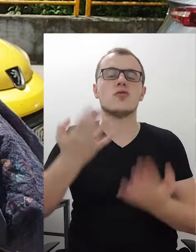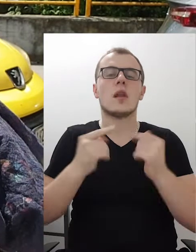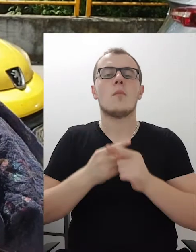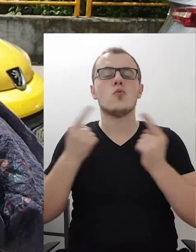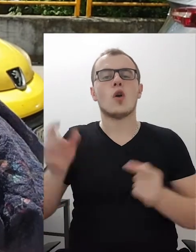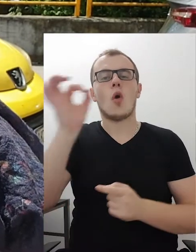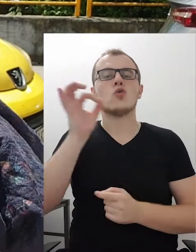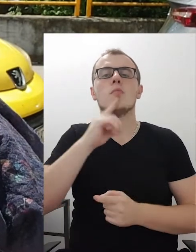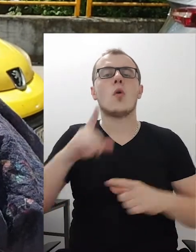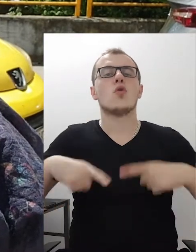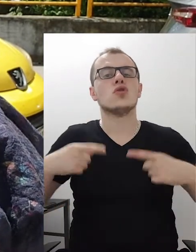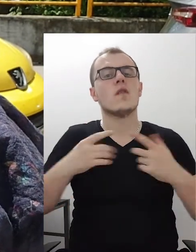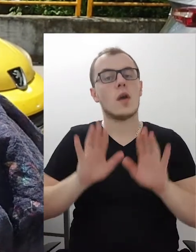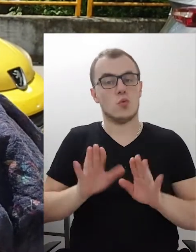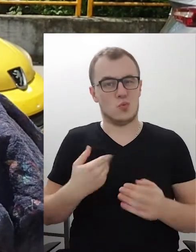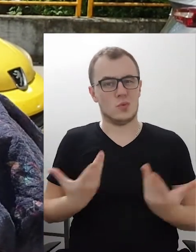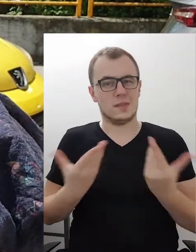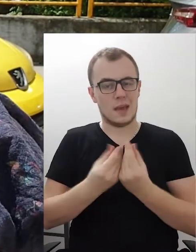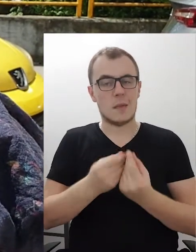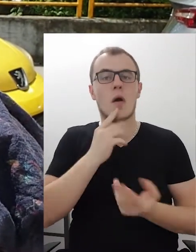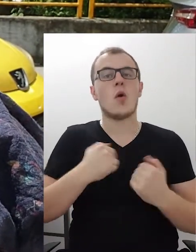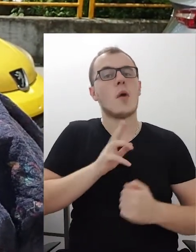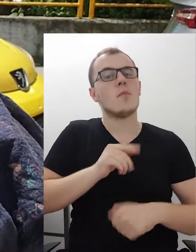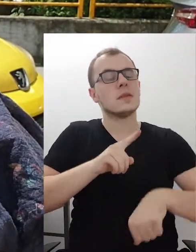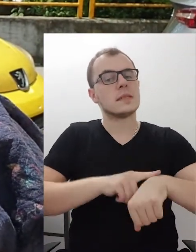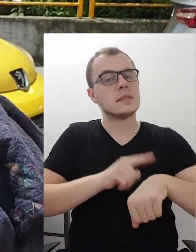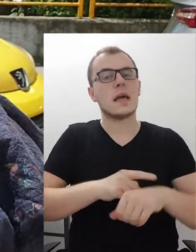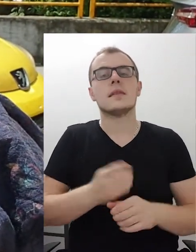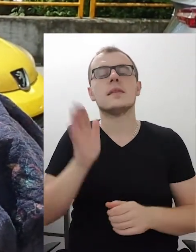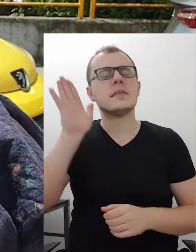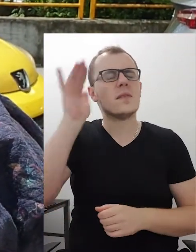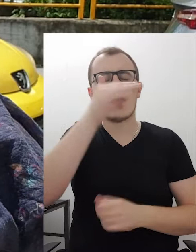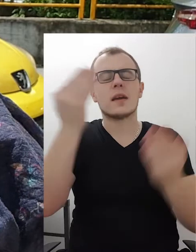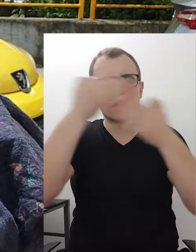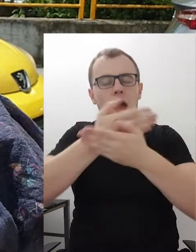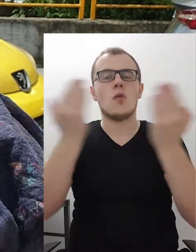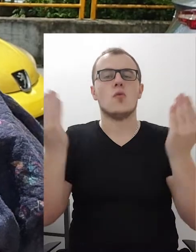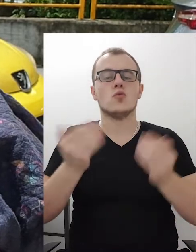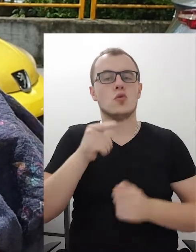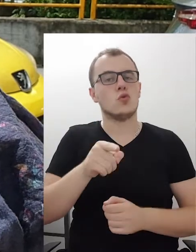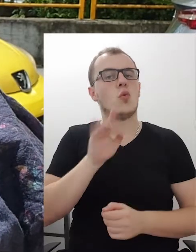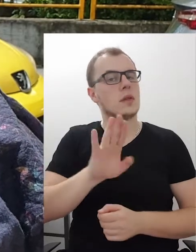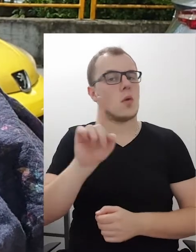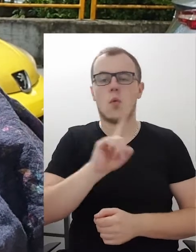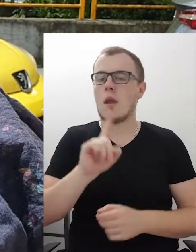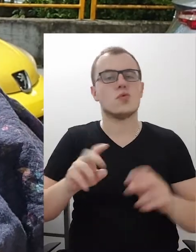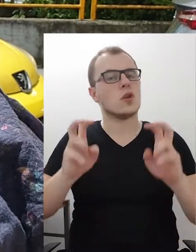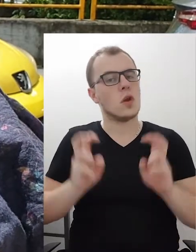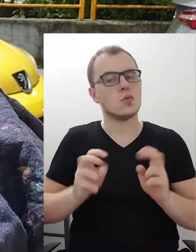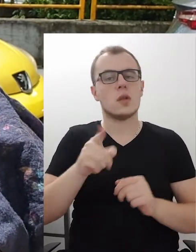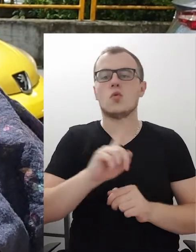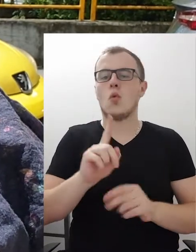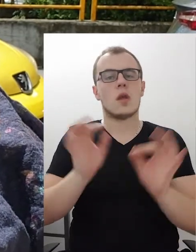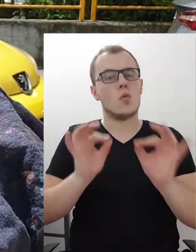razmišljala da postoje osobe koje žive tu sa nama, kojima je policijski sat danovačno. To tako ne može da